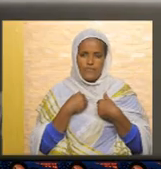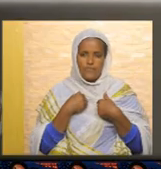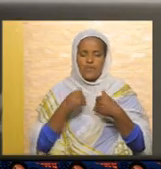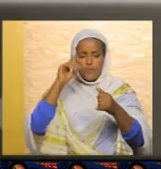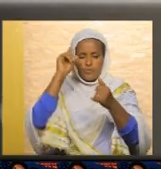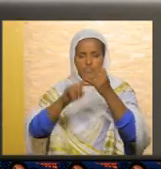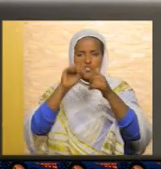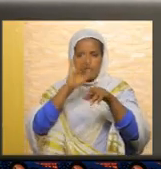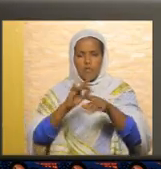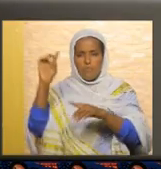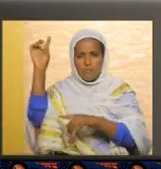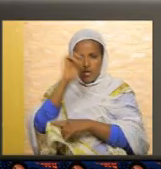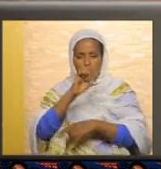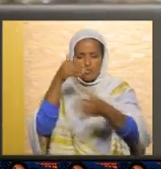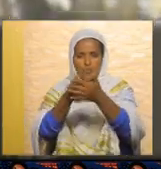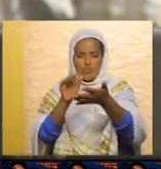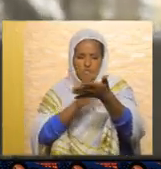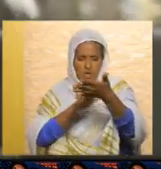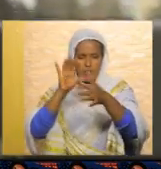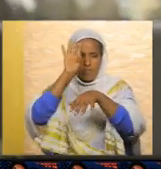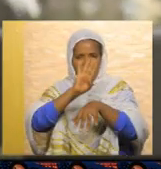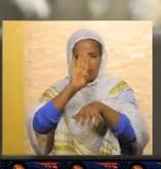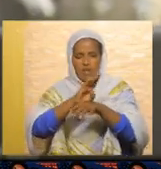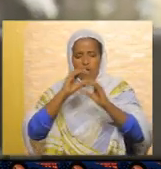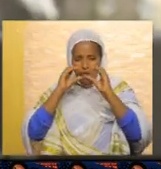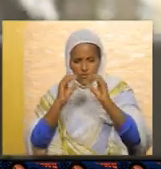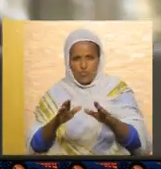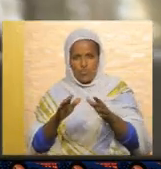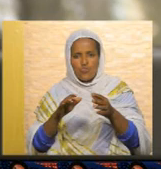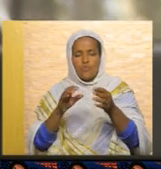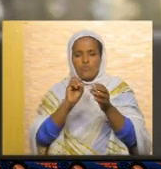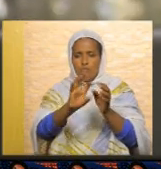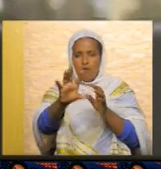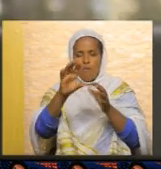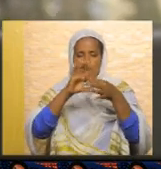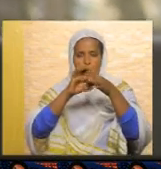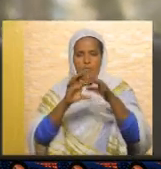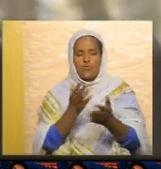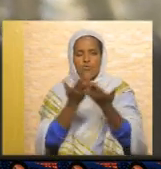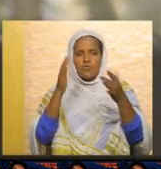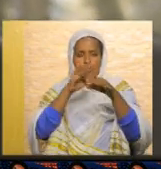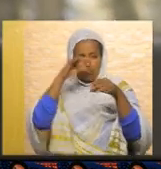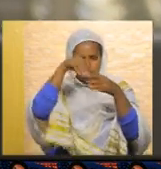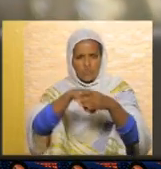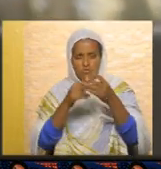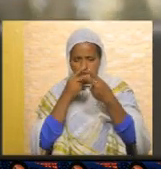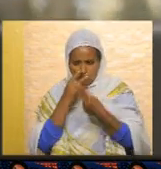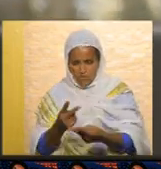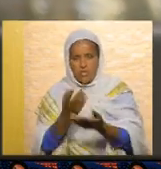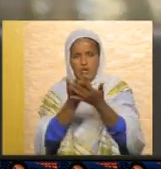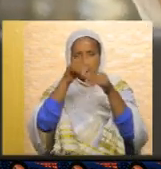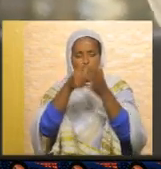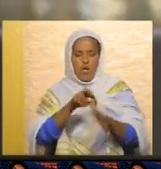በመጨረሻም በዕለቱ የቀረበው ጥናት የቤተ ክርስቲያንን አስተምሮ የሚያጎላ፣ በማኅበራዊ ጉዳዮቻችን ውስጥ የሚታዩት ነገሮች